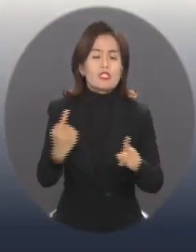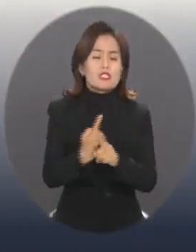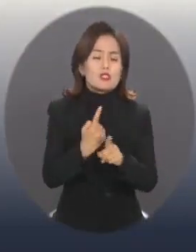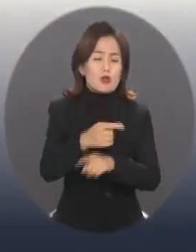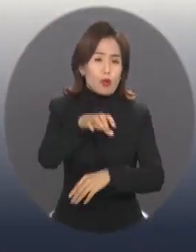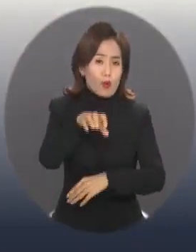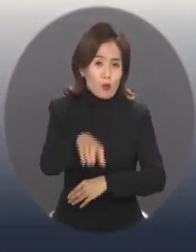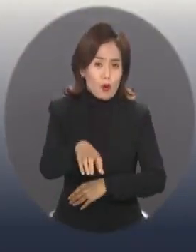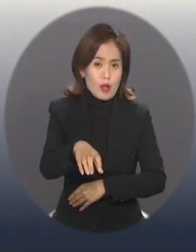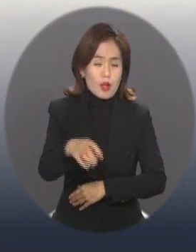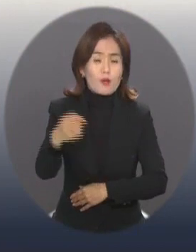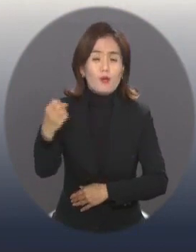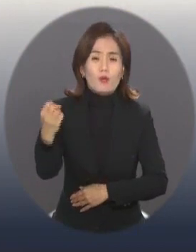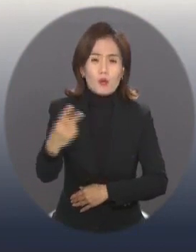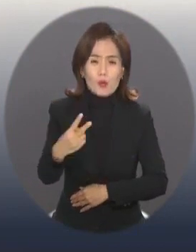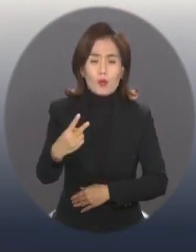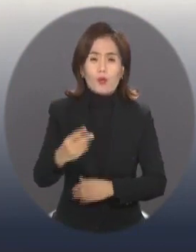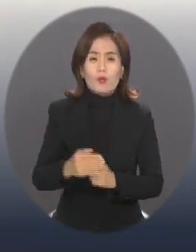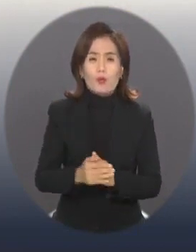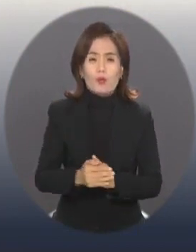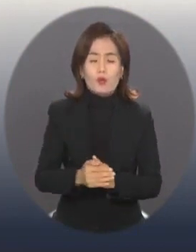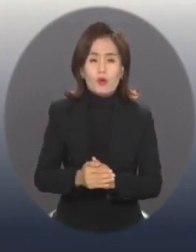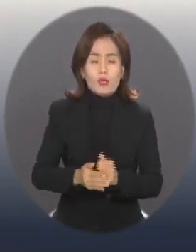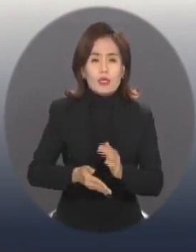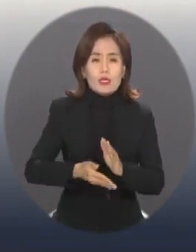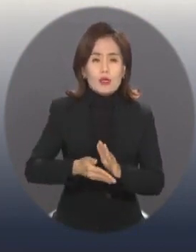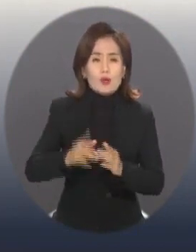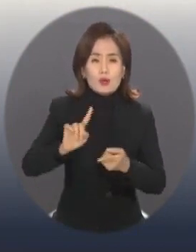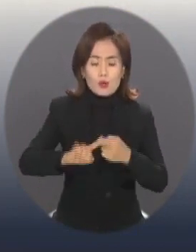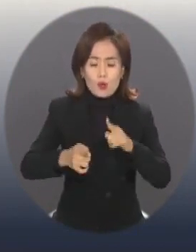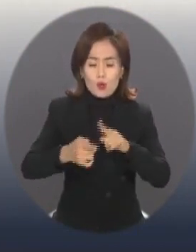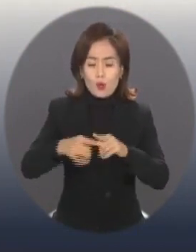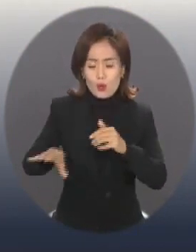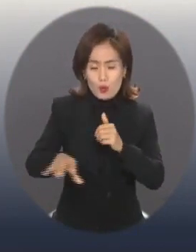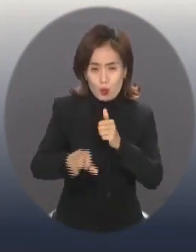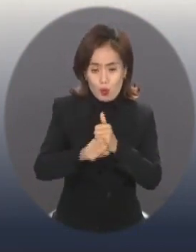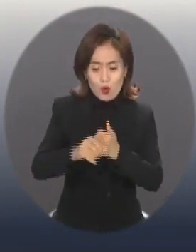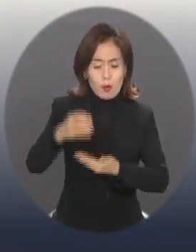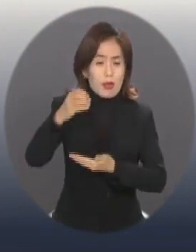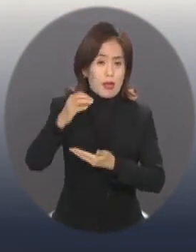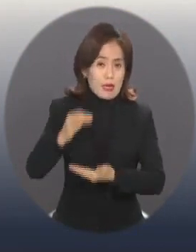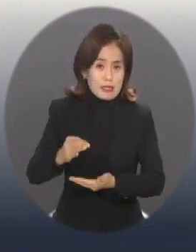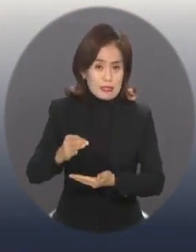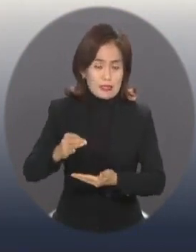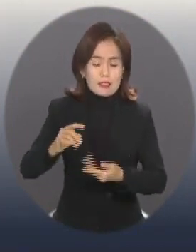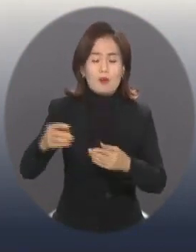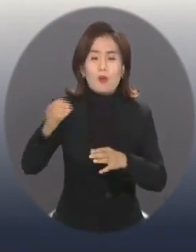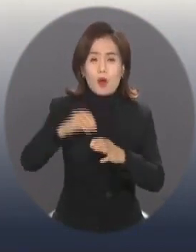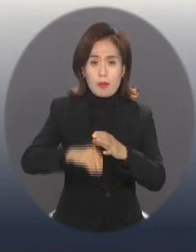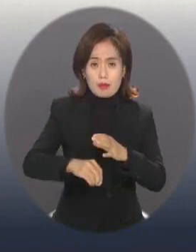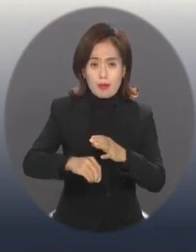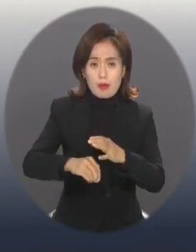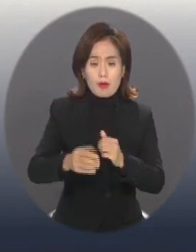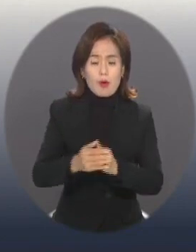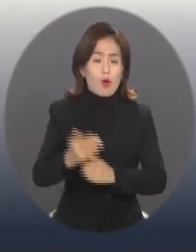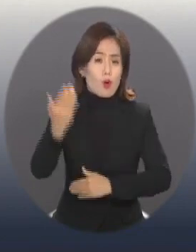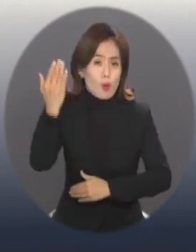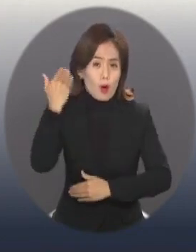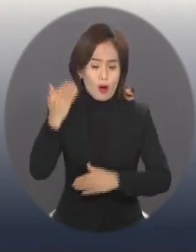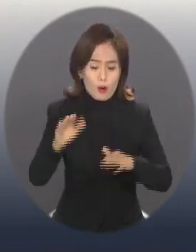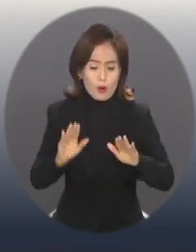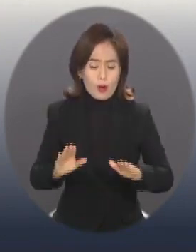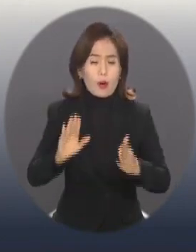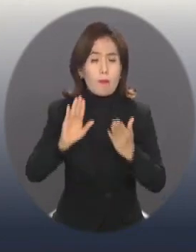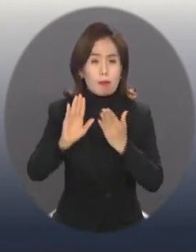공간으로서의 가치, 더 나아가서는 시도 상생과 통합의 가치를 거기에 담아가지고 과거,